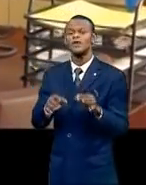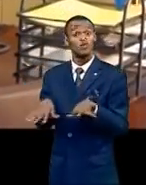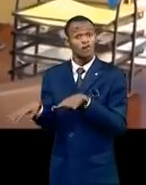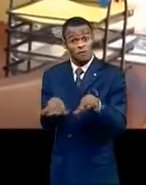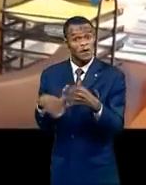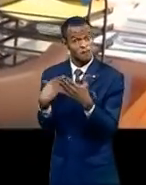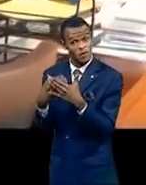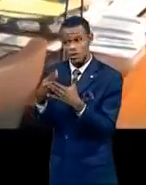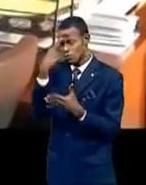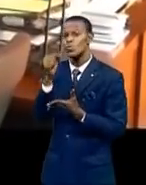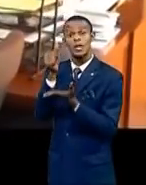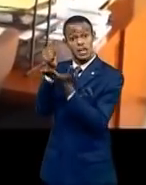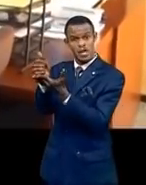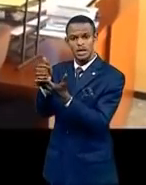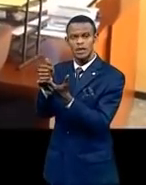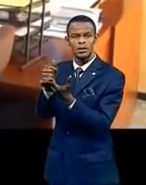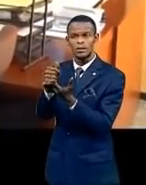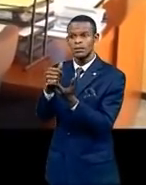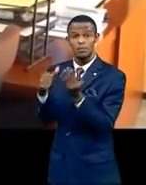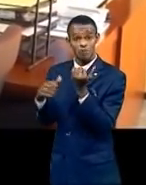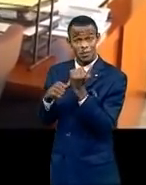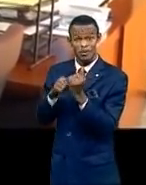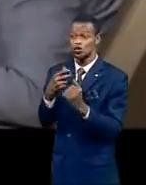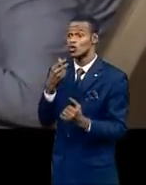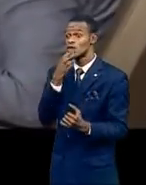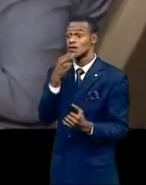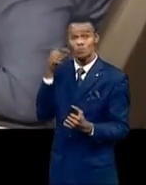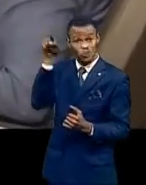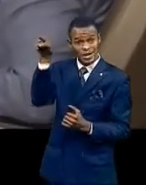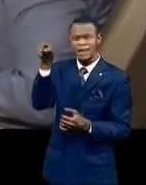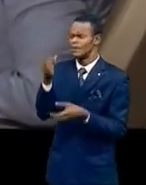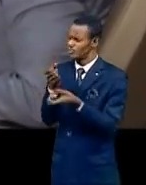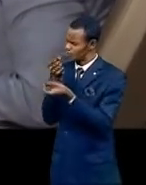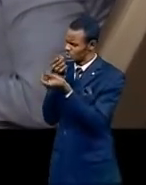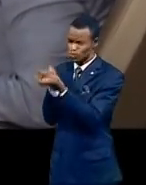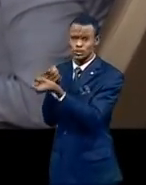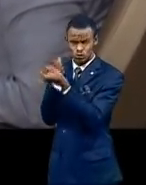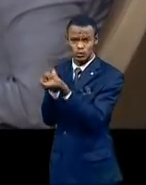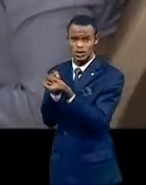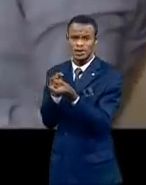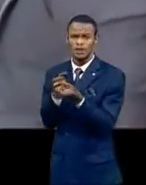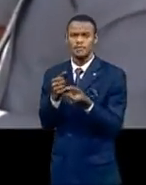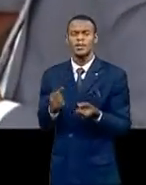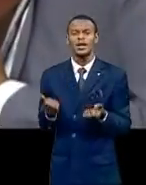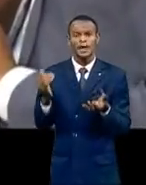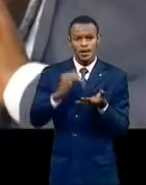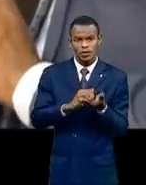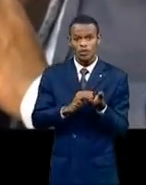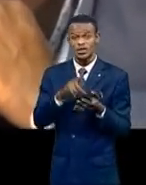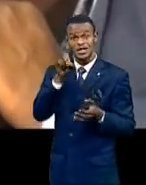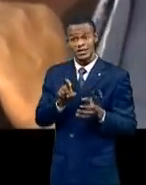solutions durables durant leur séjour dans cette partie du pays. C'est dans ces cadres que les études de l'impact environnemental